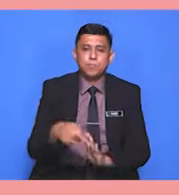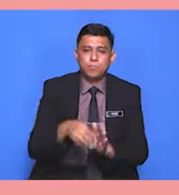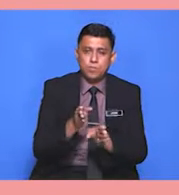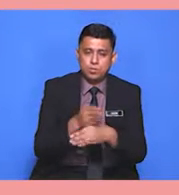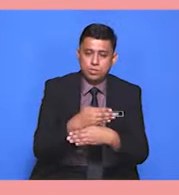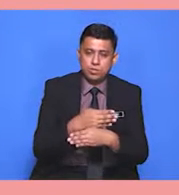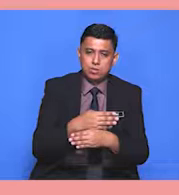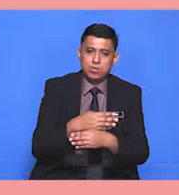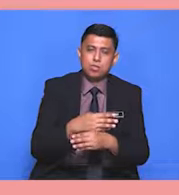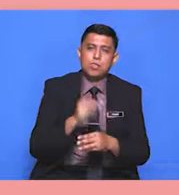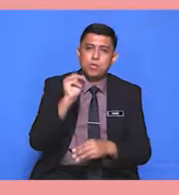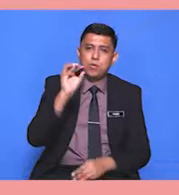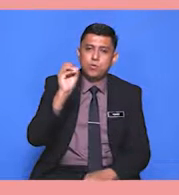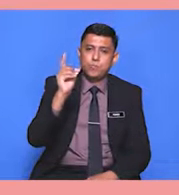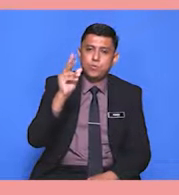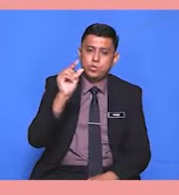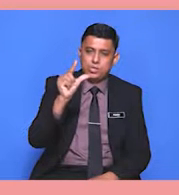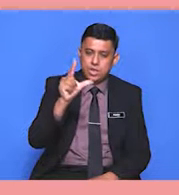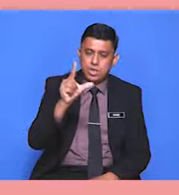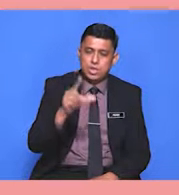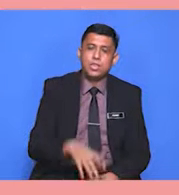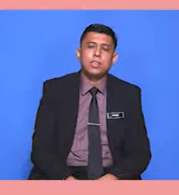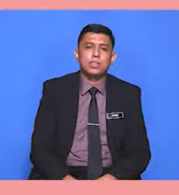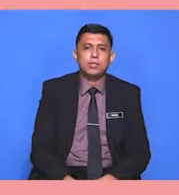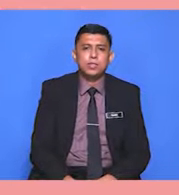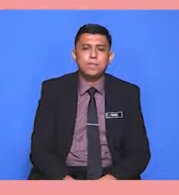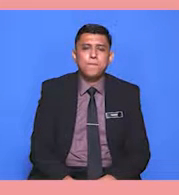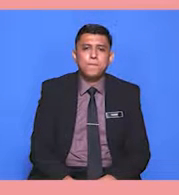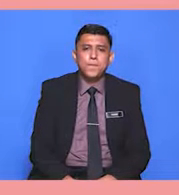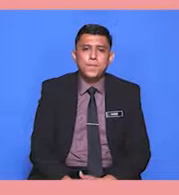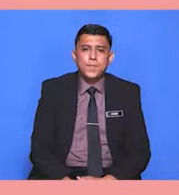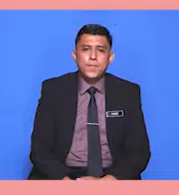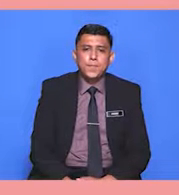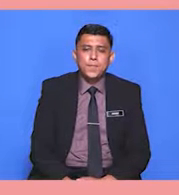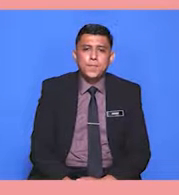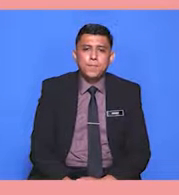pembentukan modal tetap kasar swasta atau pelaburan,